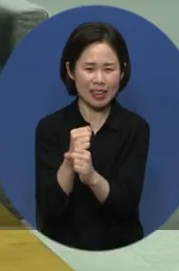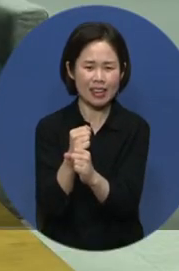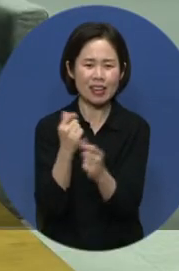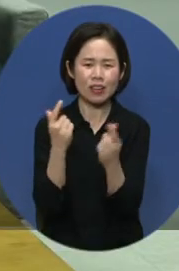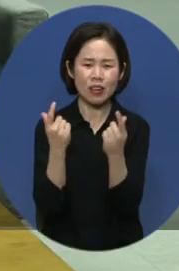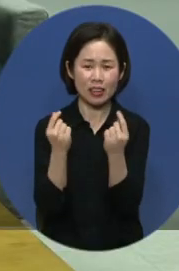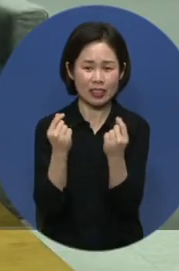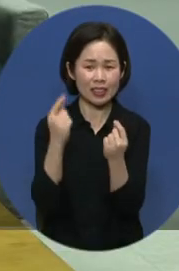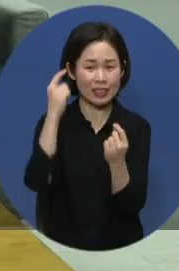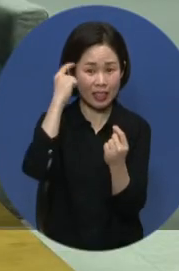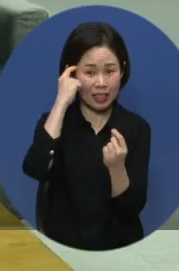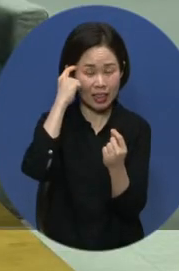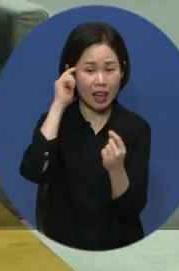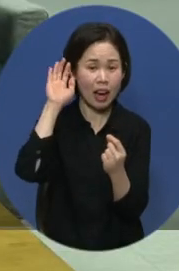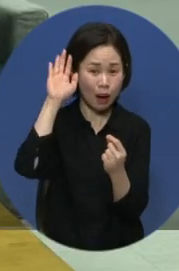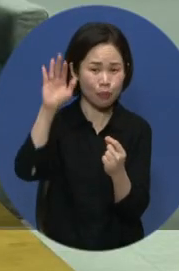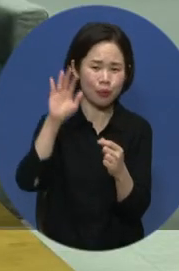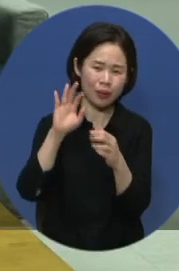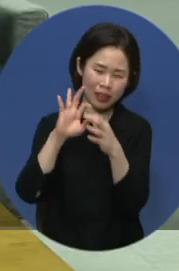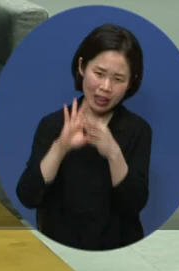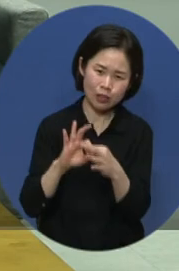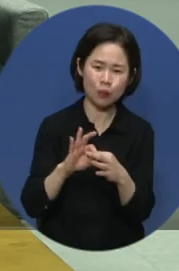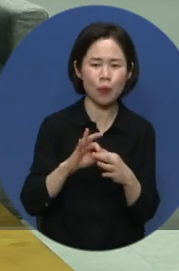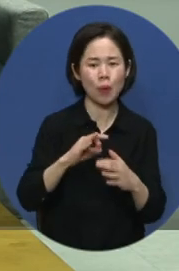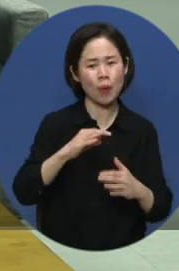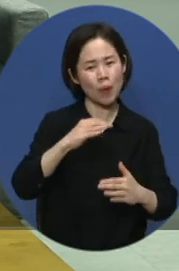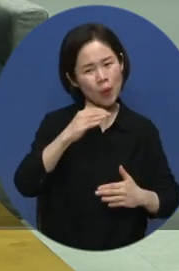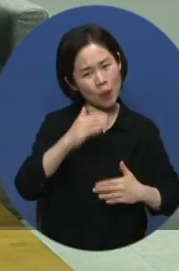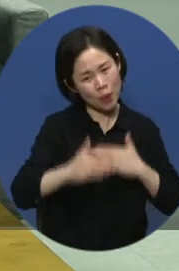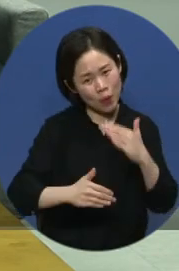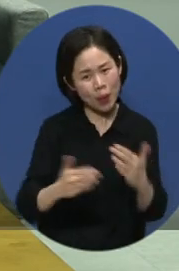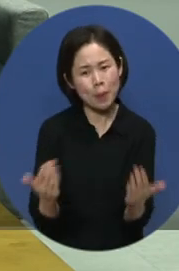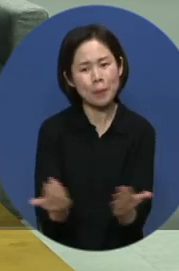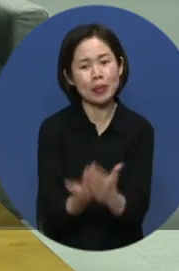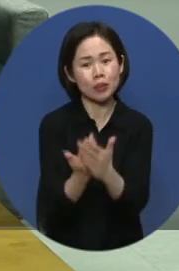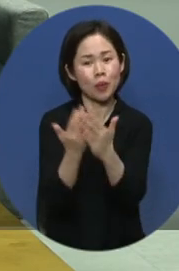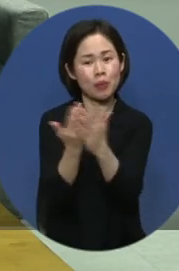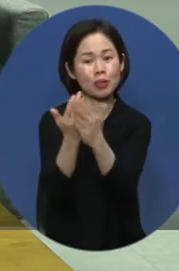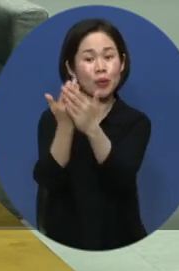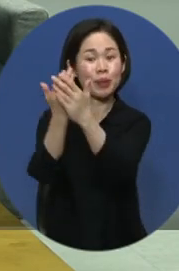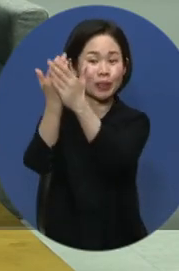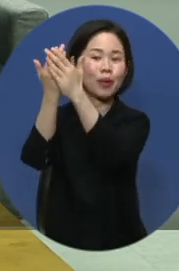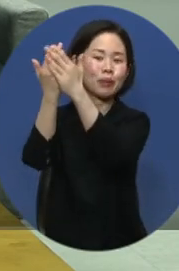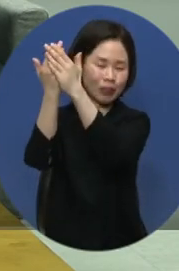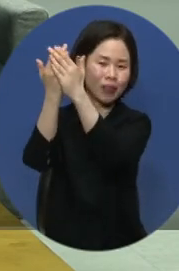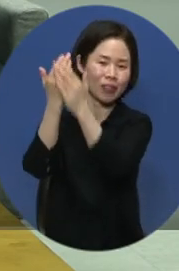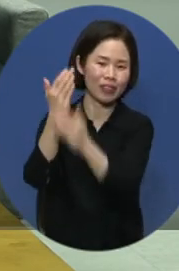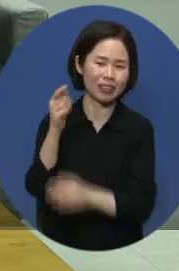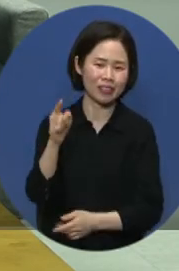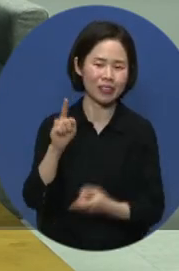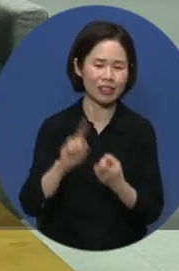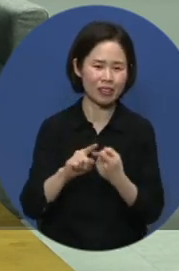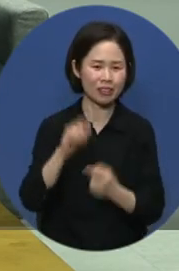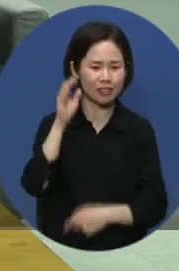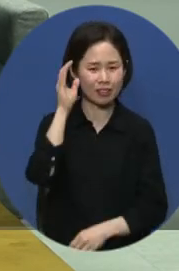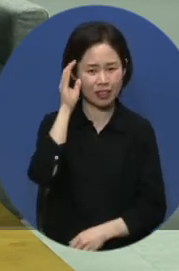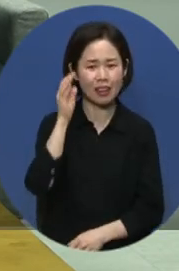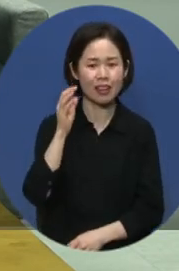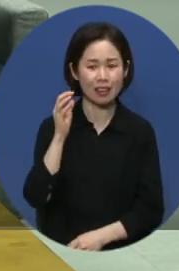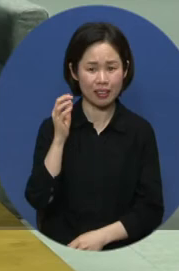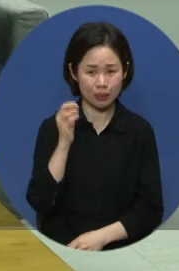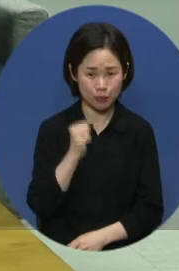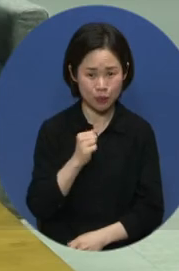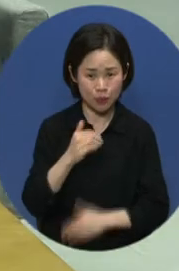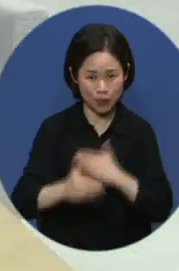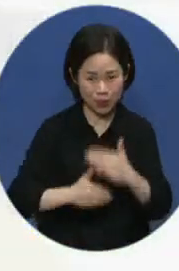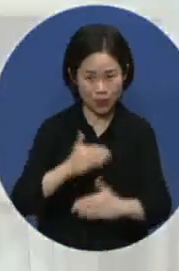그런 계속 한 걸음 한 걸음 계속 나아가는 중이다 그렇게 말씀드릴 수 있을 것 같아요.